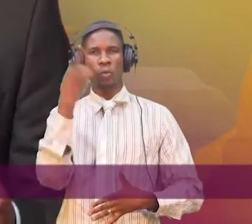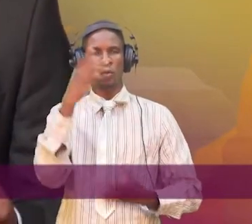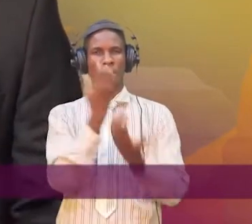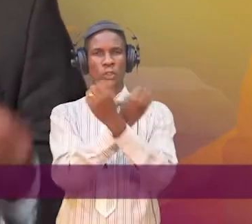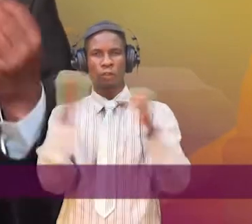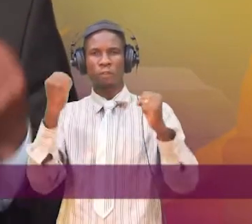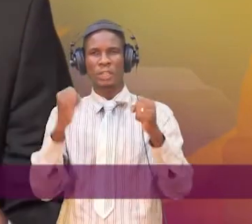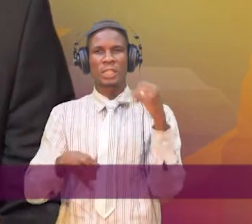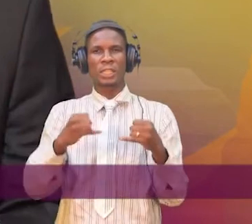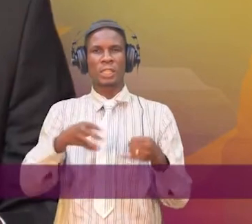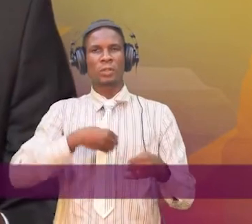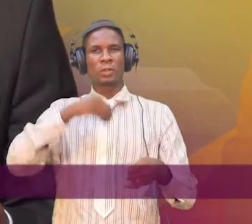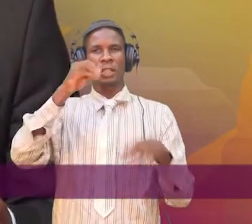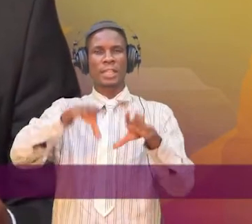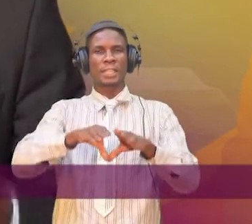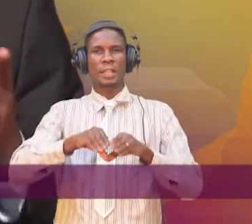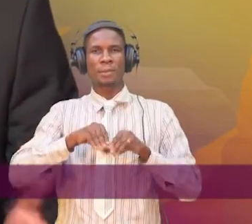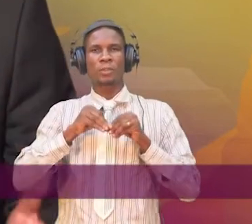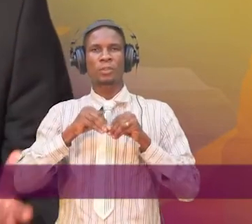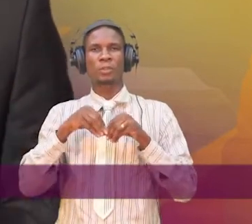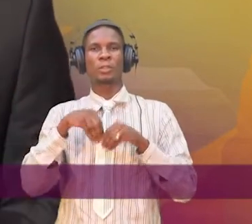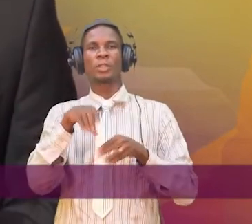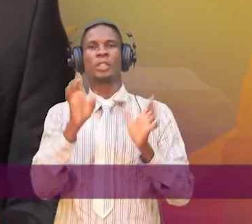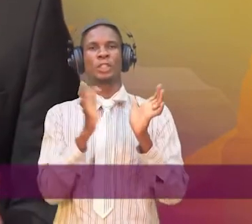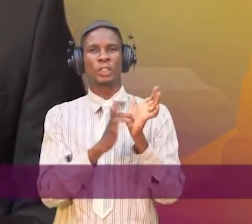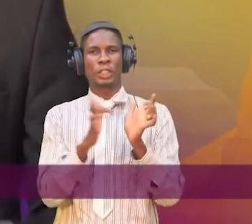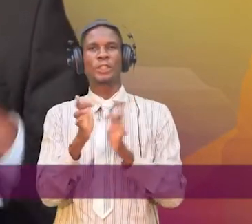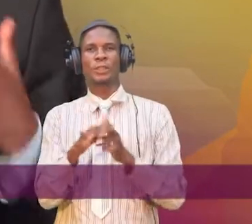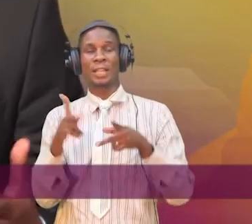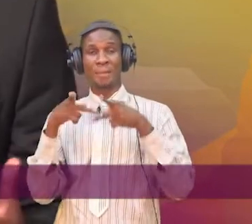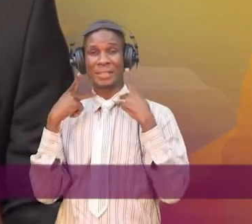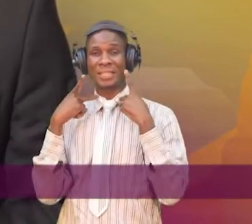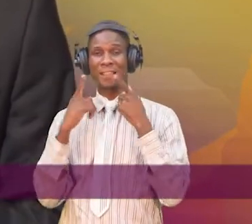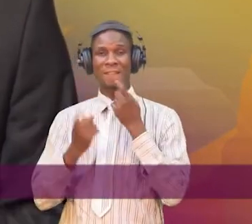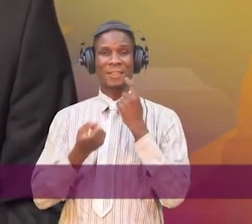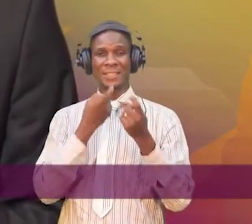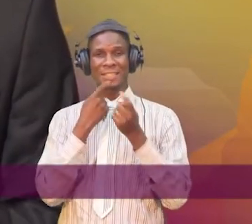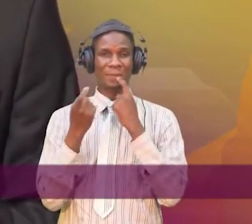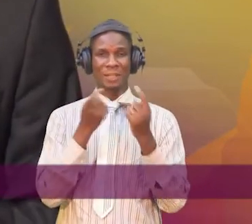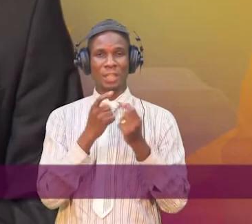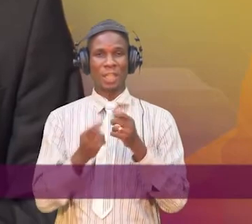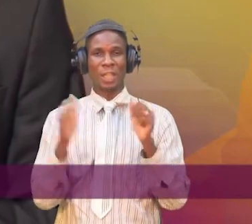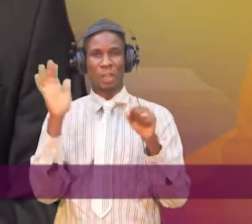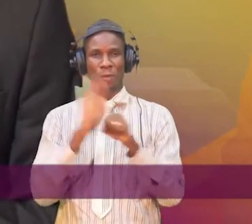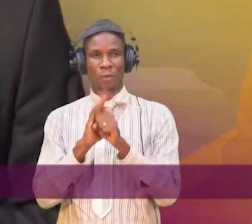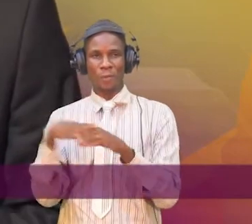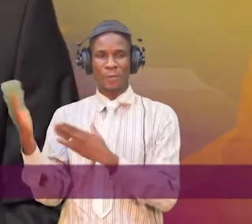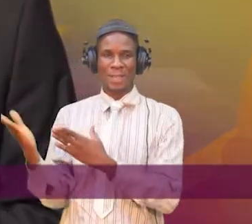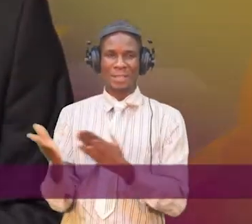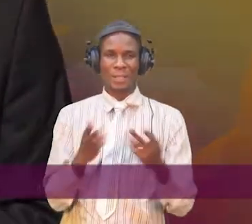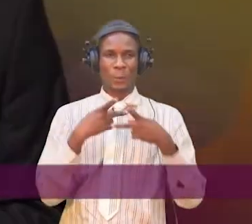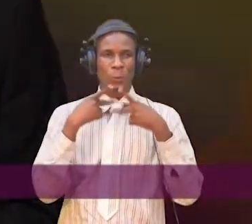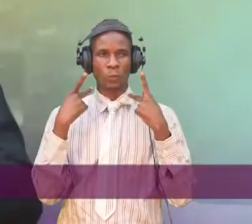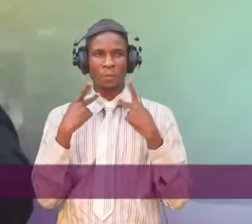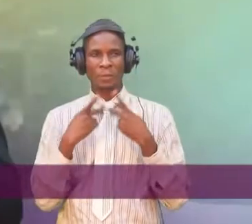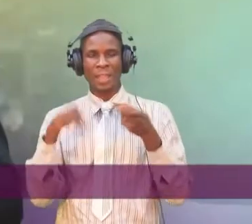ya kozoa lo biko na kotia kondima na biso kati na Yesu Kristo. Mobate limpate korali azali kolimbole la biso yango. Boye